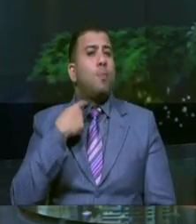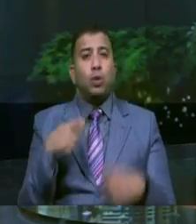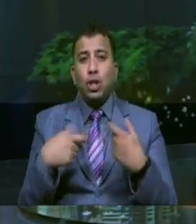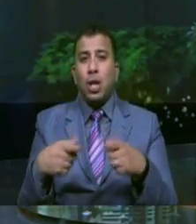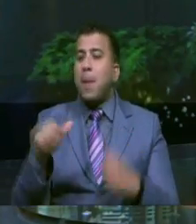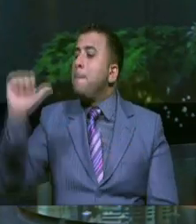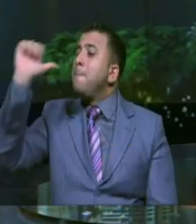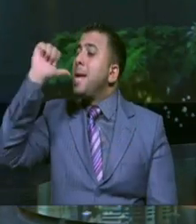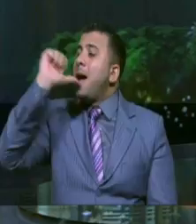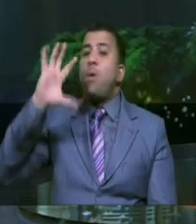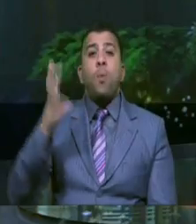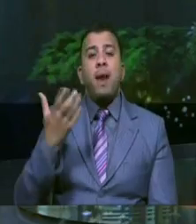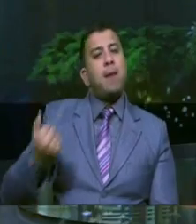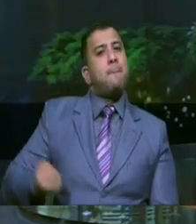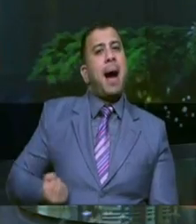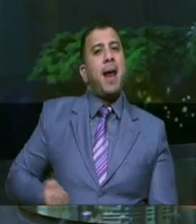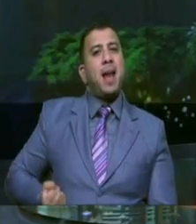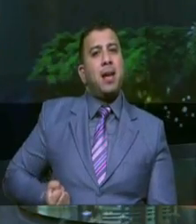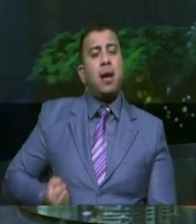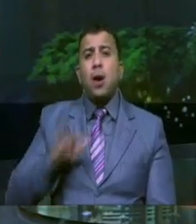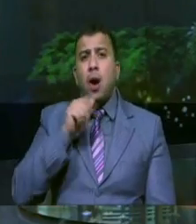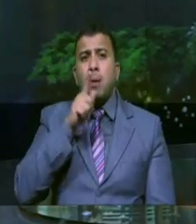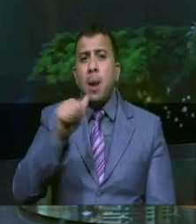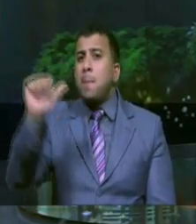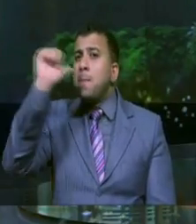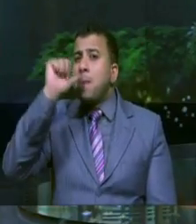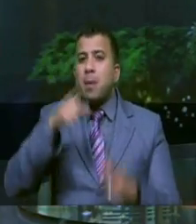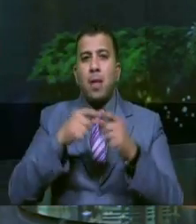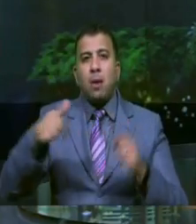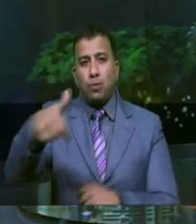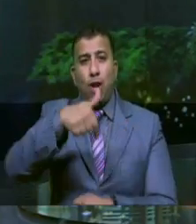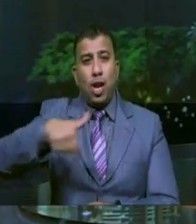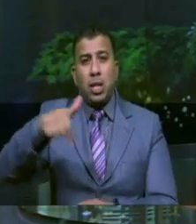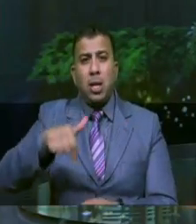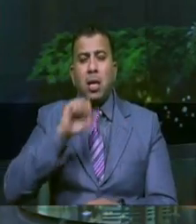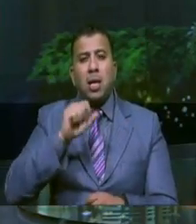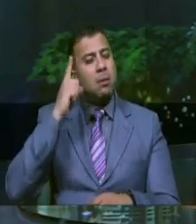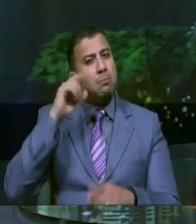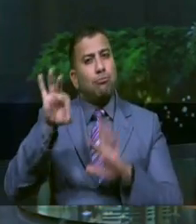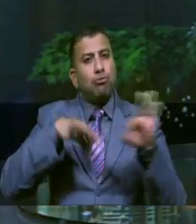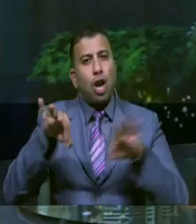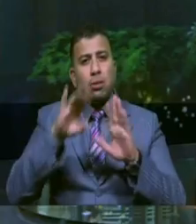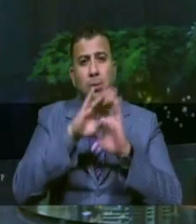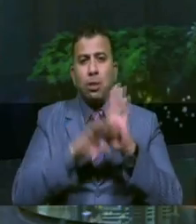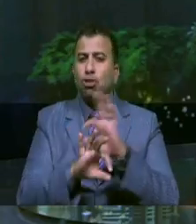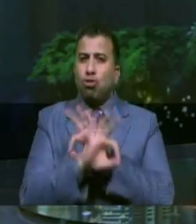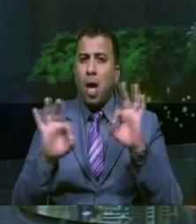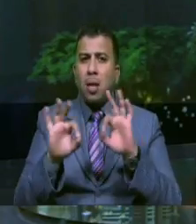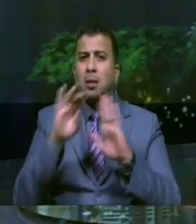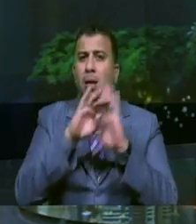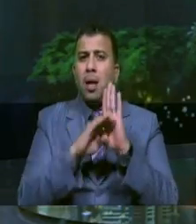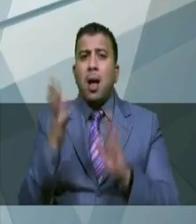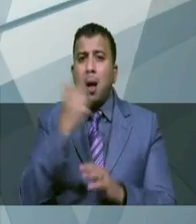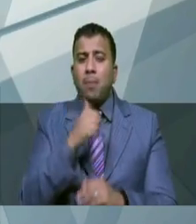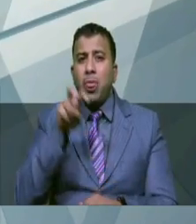وتقنية المياه في البحرين تحت شعار المياه في دول مجلس التعاون نحو استراتيجيات متكاملة خلال